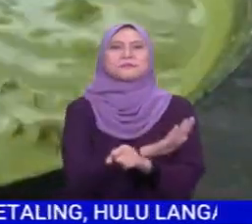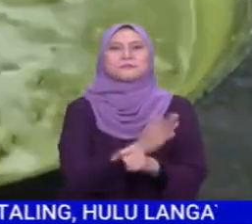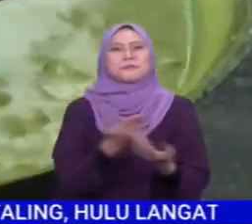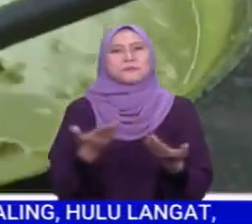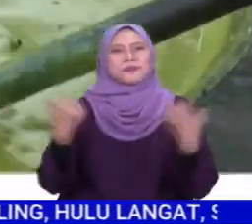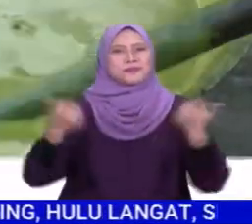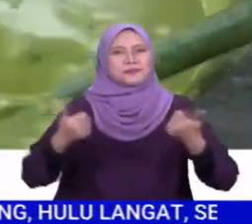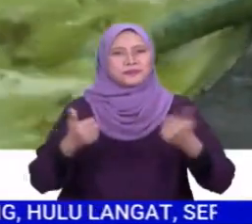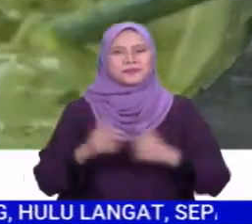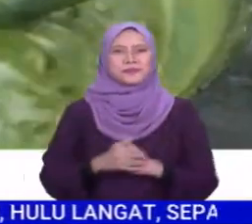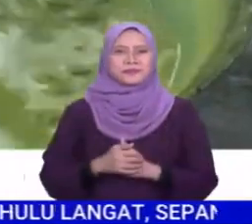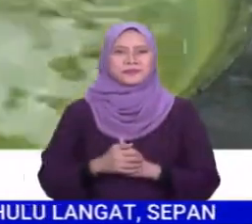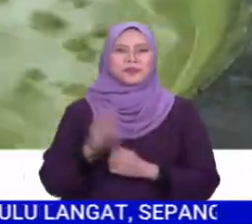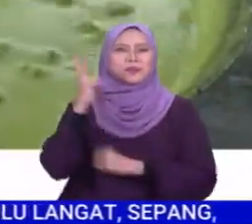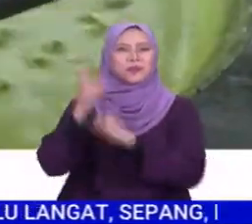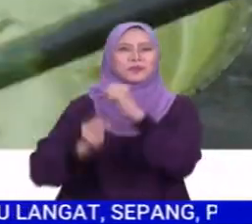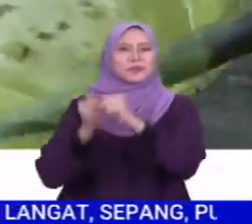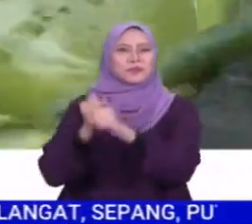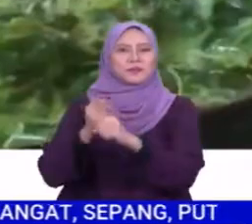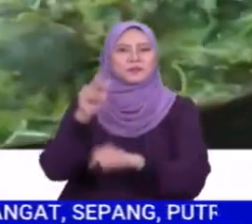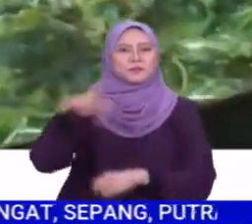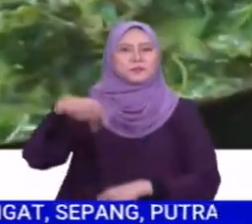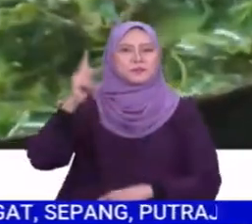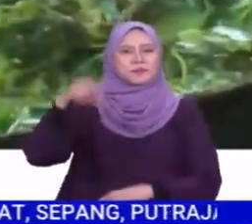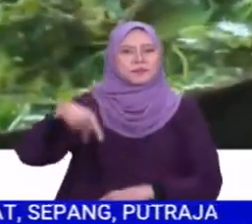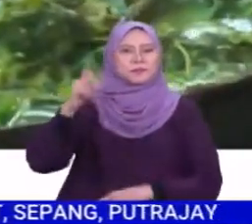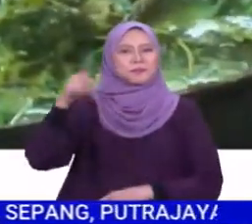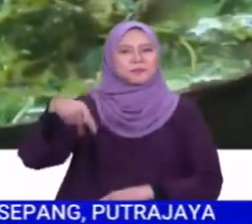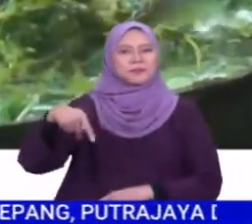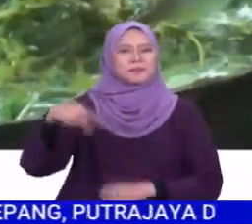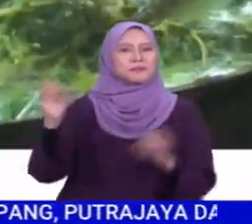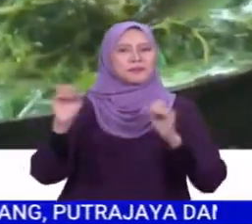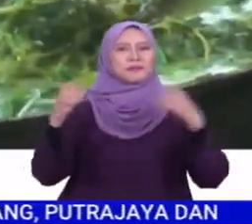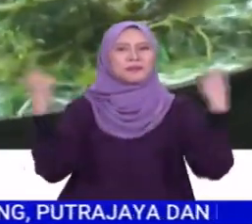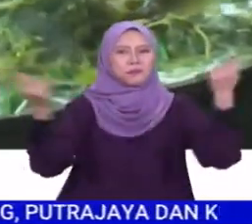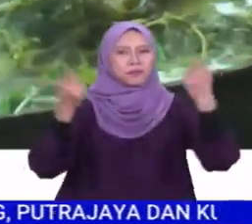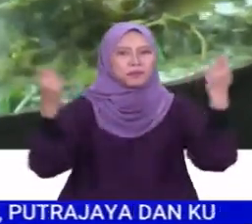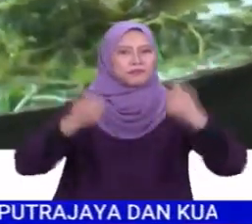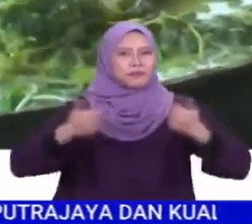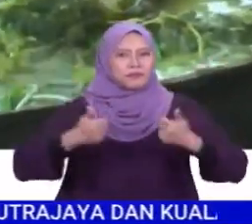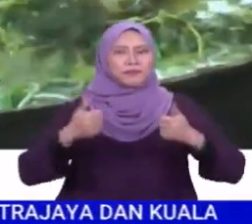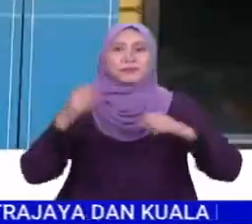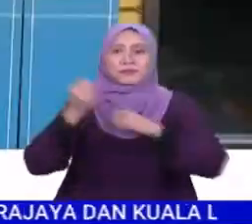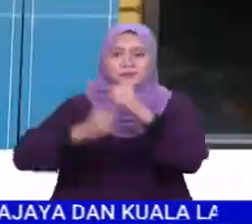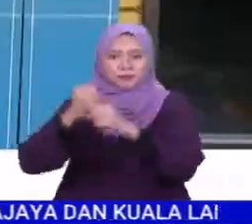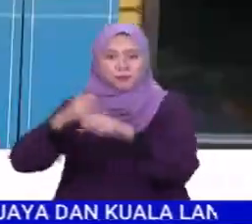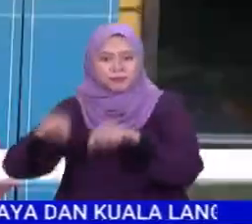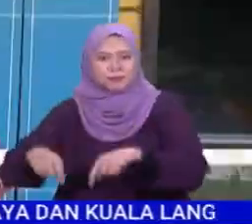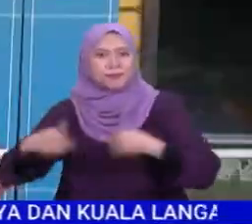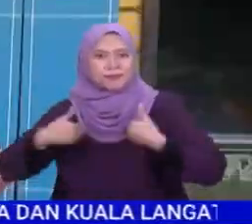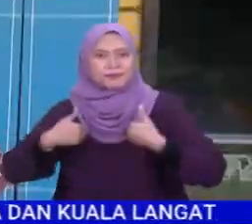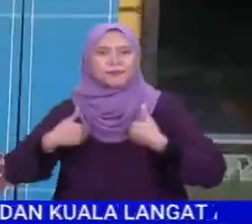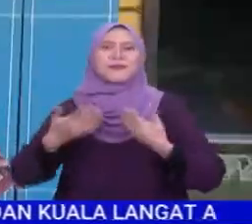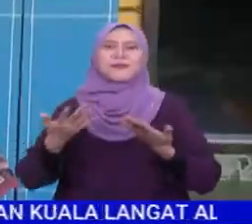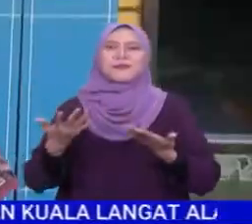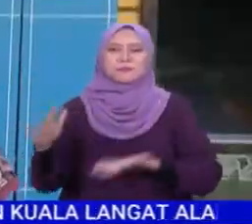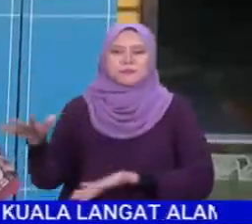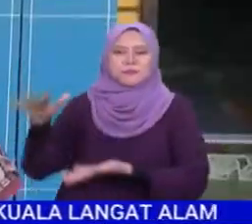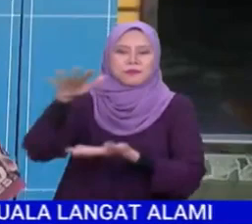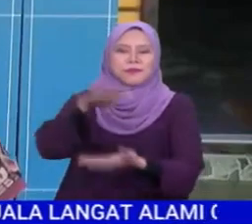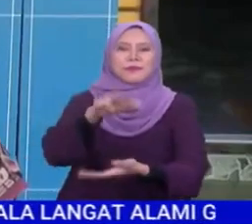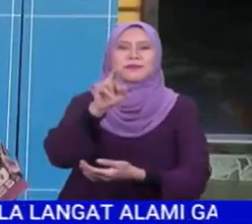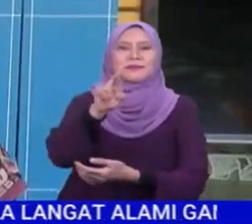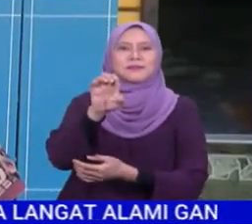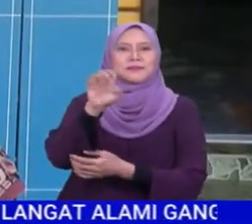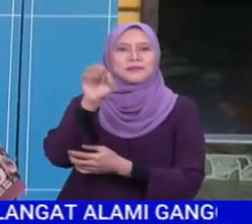Kita pun dah 2 tahun kan PKP kan, tak ada sambutan raya. Jadi tahun ni memang rasanya bekalan rendang maman